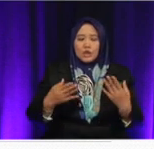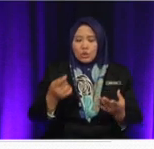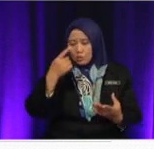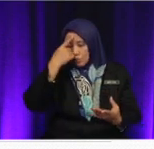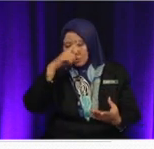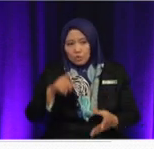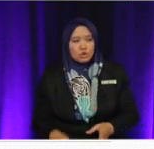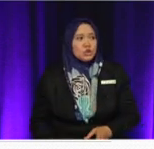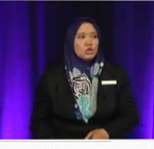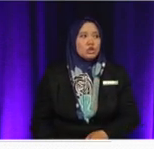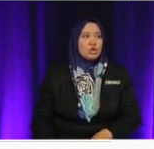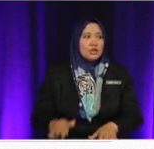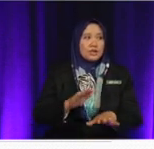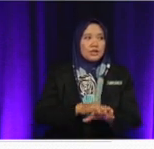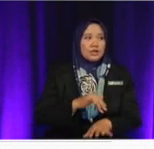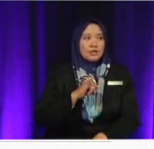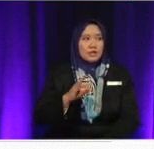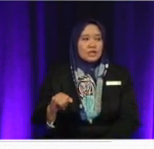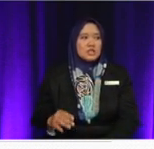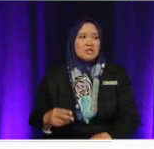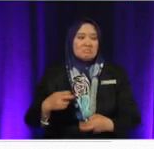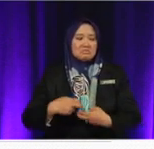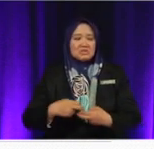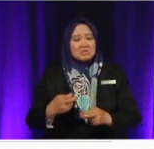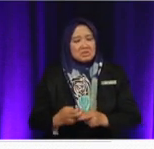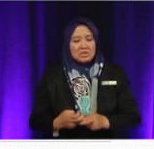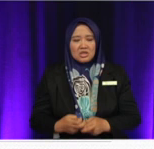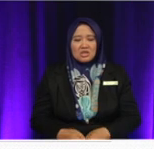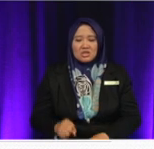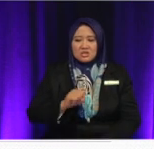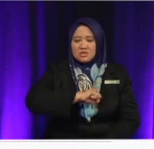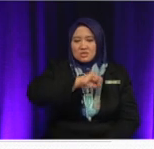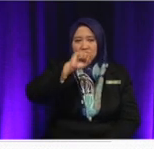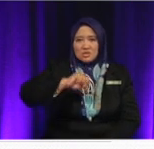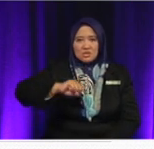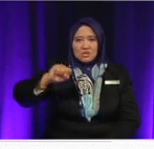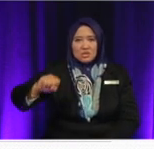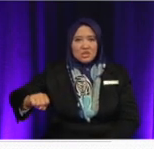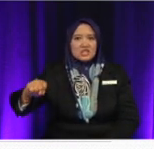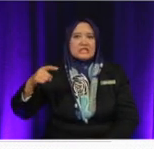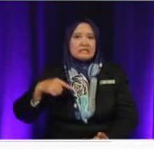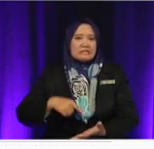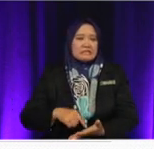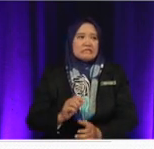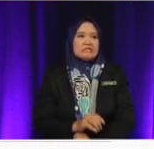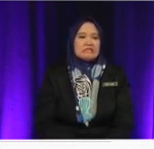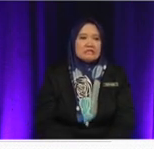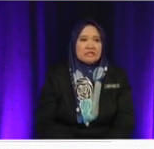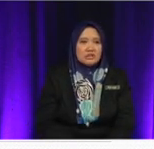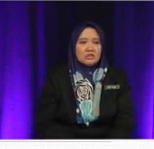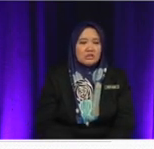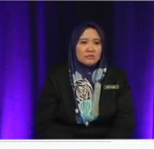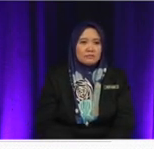mengajak murid-murid atau calon SPM untuk mencari jawapan dengan menggunakan idea baru ataupun pengalaman yang ada berkaitan